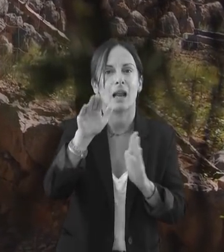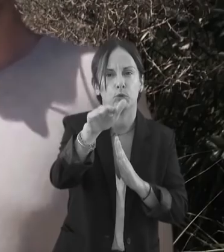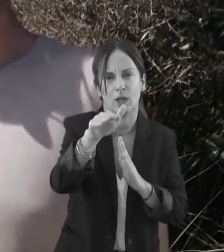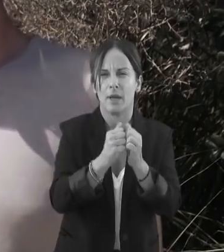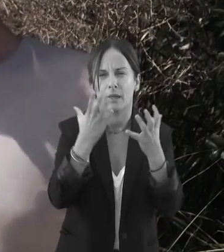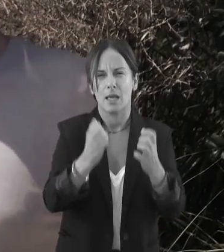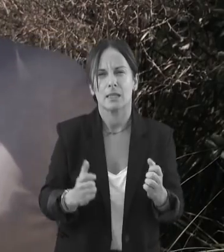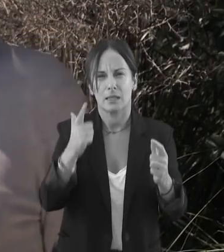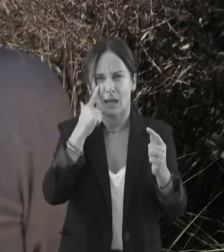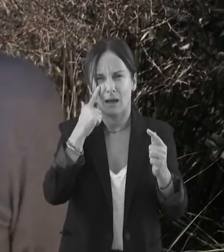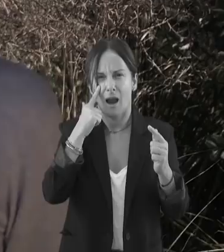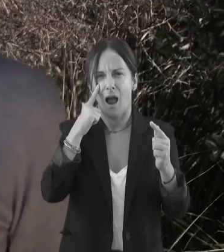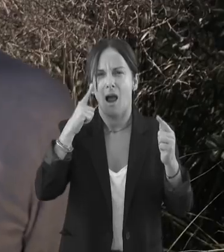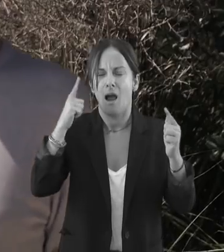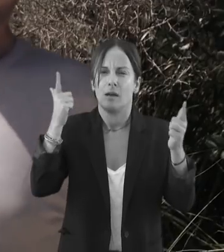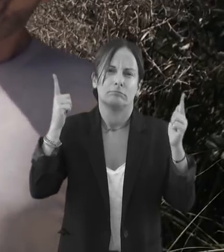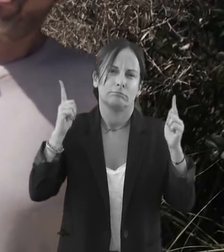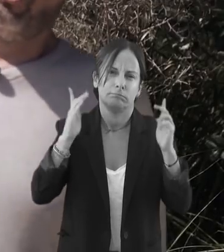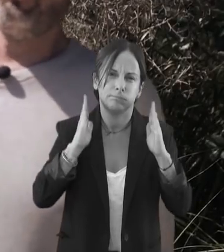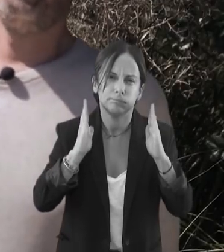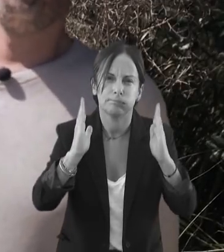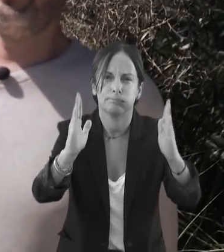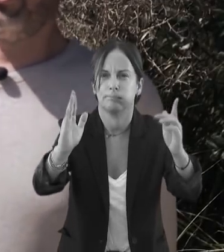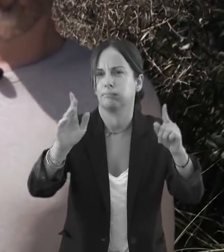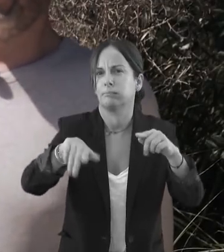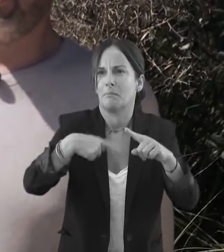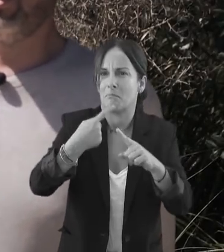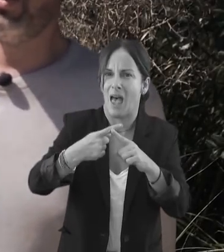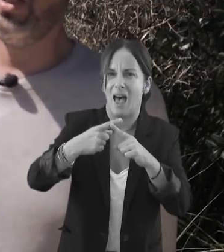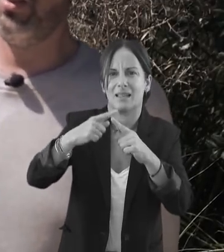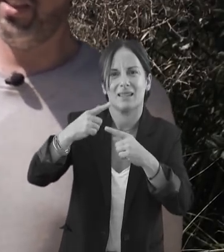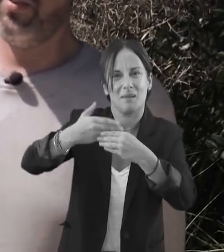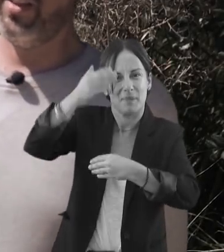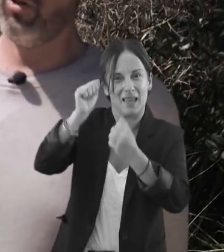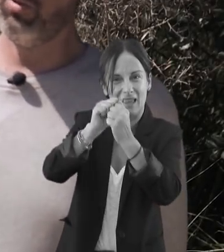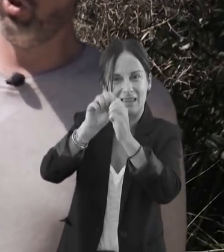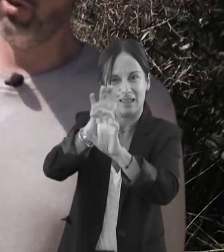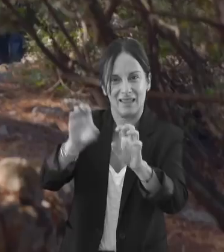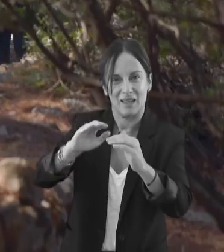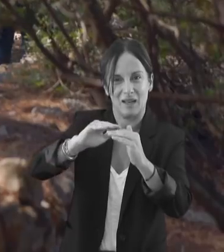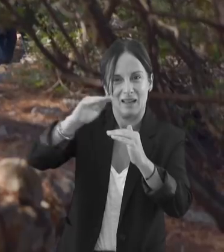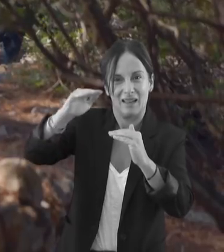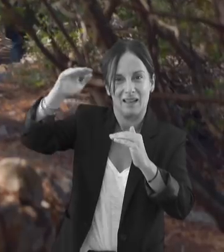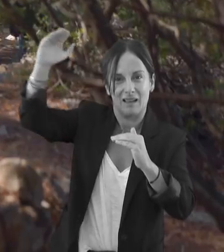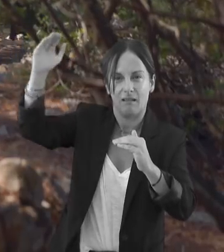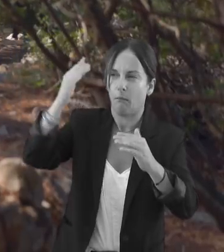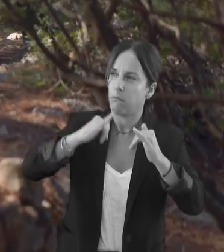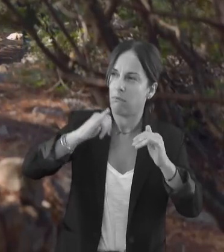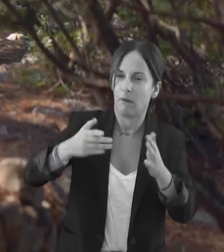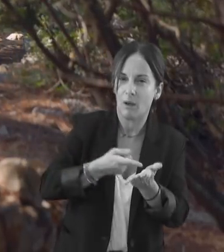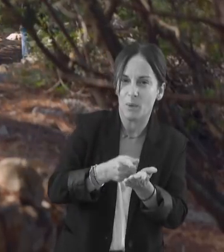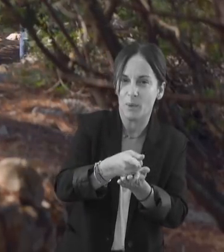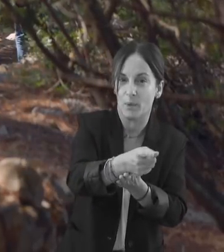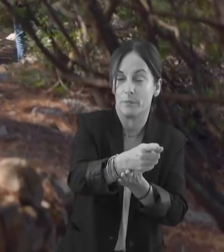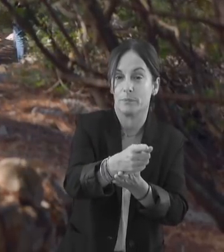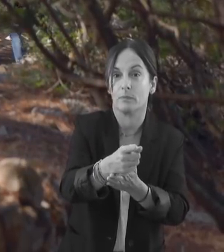La ruta de Pedra en la cosa d'intensa senderista, que és la cosa necessària de la muntanya des del Port d'Enlats fins al Far de Formentor. Una vegada se completi